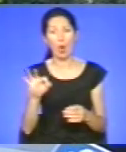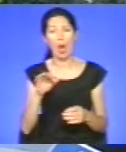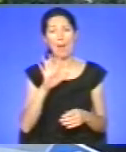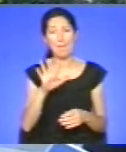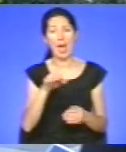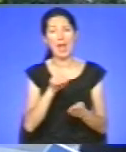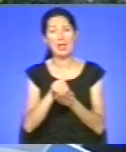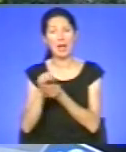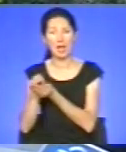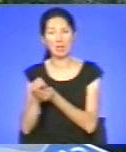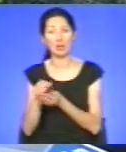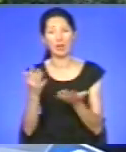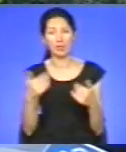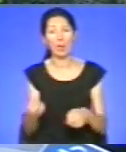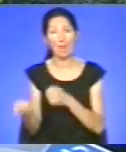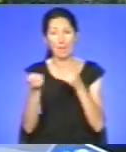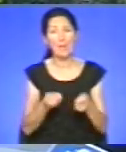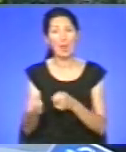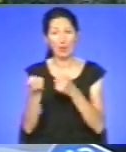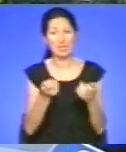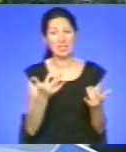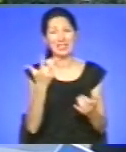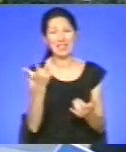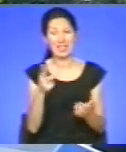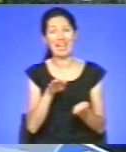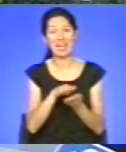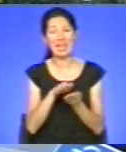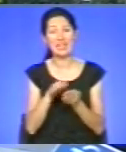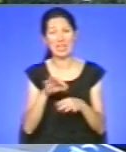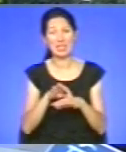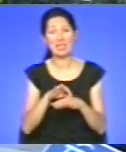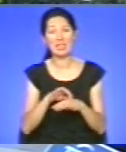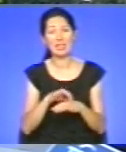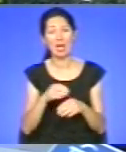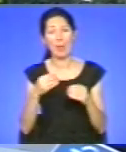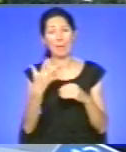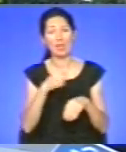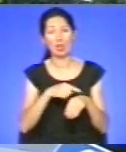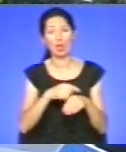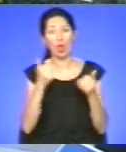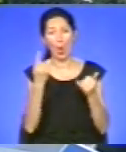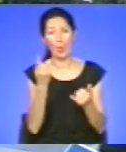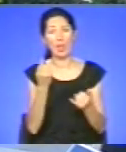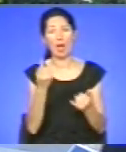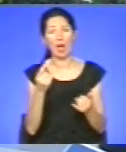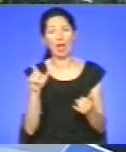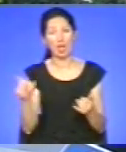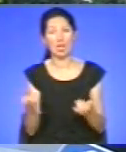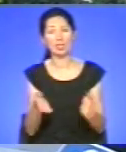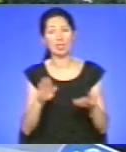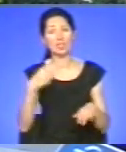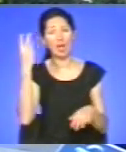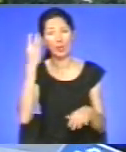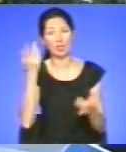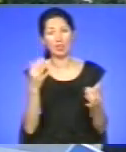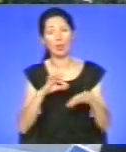5 тіл вже доставляється, ще 3 тіла, це на 15-ту годину, і одне поки залишається в Хмельницьку, ще